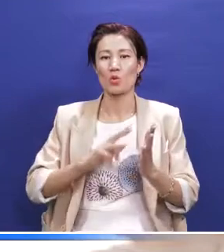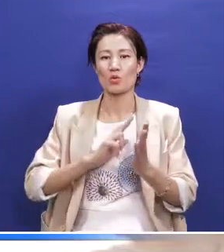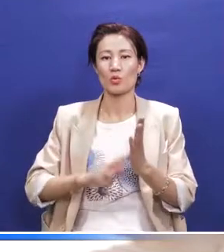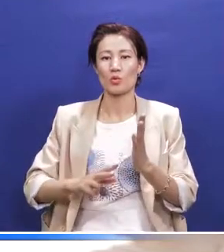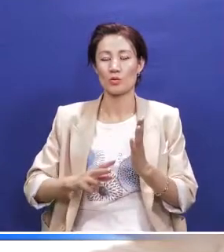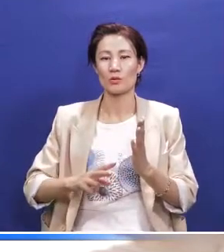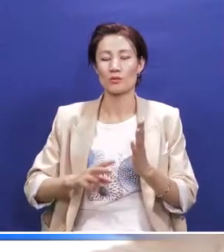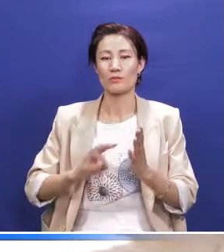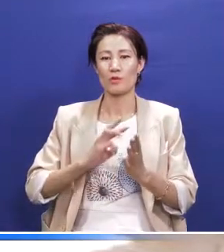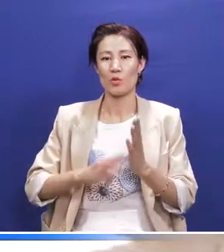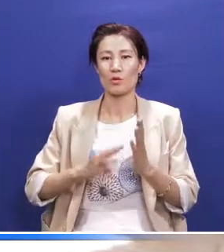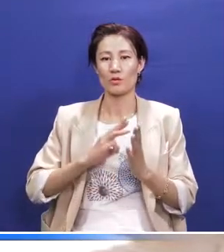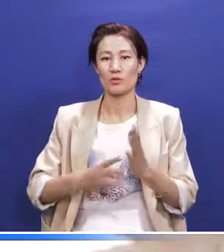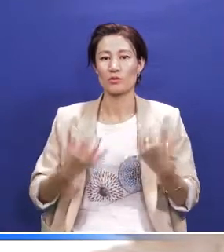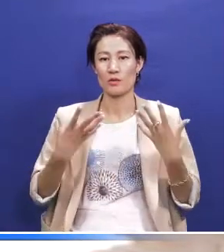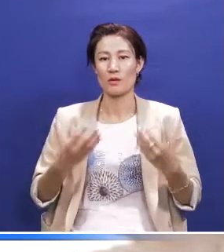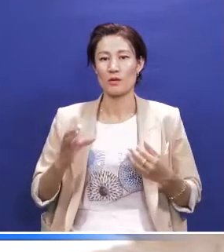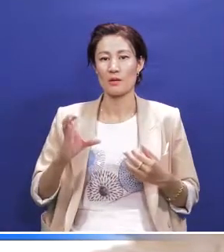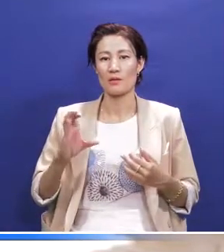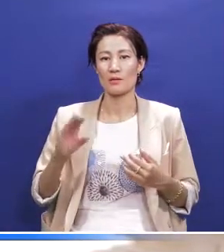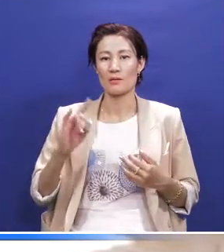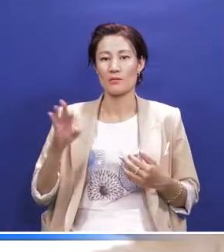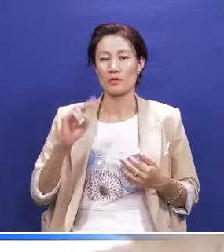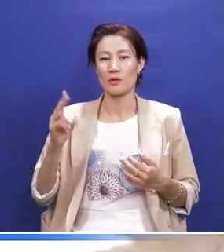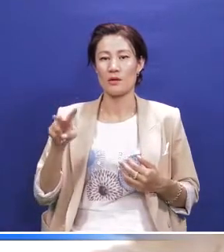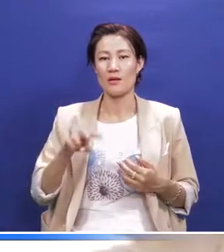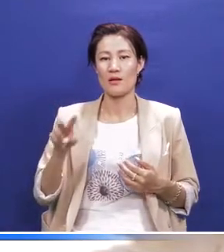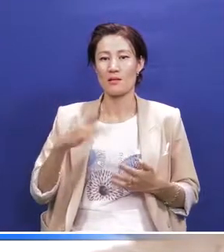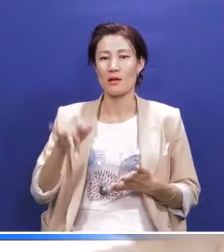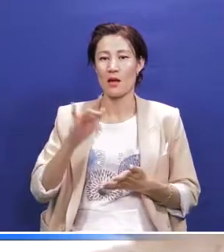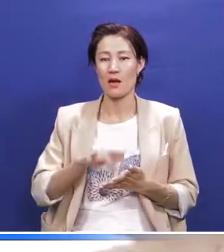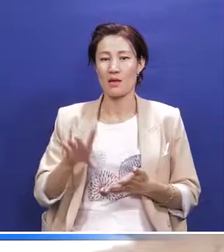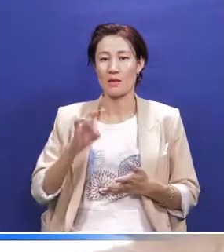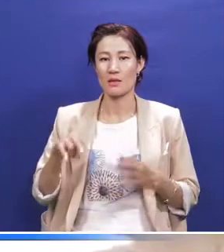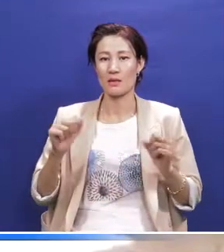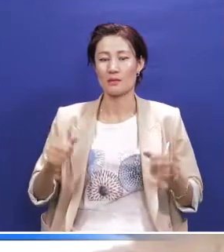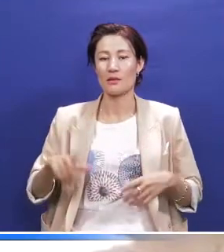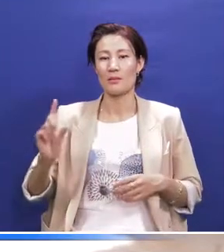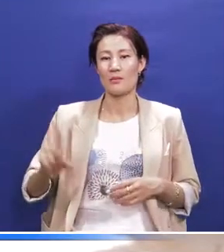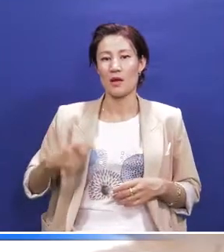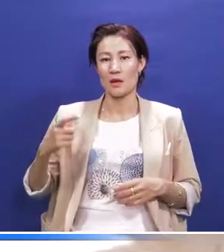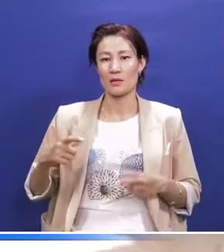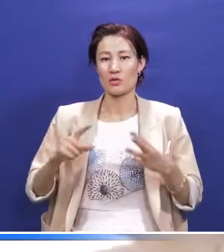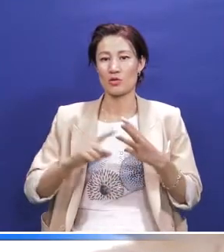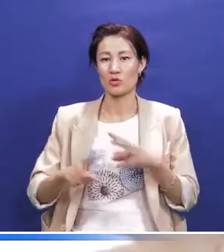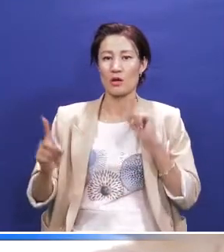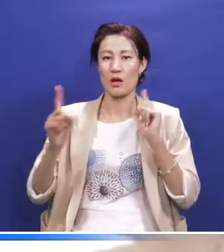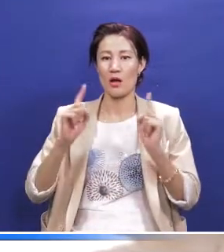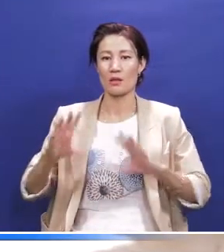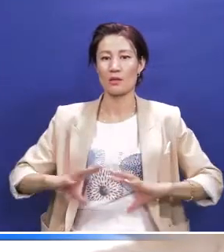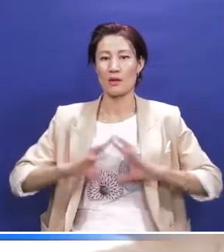1935 жылы қазіргі Санкт-Петербург қаласы, ол кезде Ленинград, Иран шеберлерінің 3-ші халықаралық